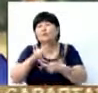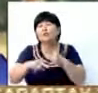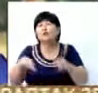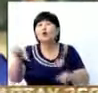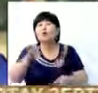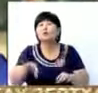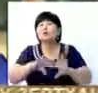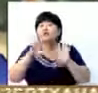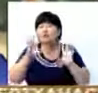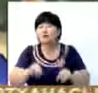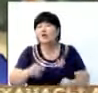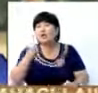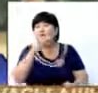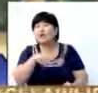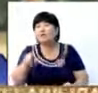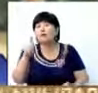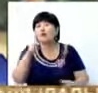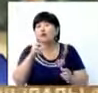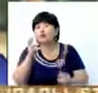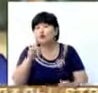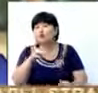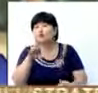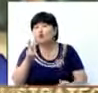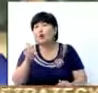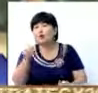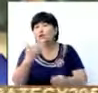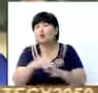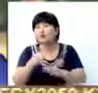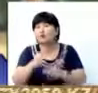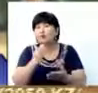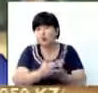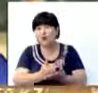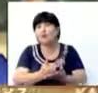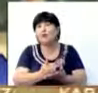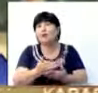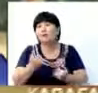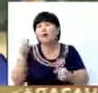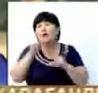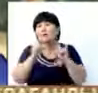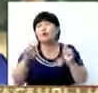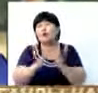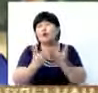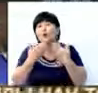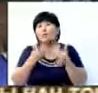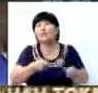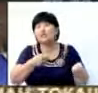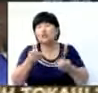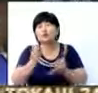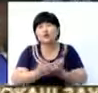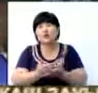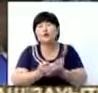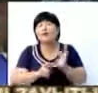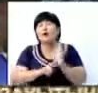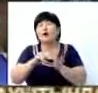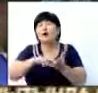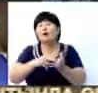облыс бойынша 1 миллиард 300 миллион теңге қаржы бөлініп отыр. Мектептерге оқулықтар жеткізілуде. Қанатқақты